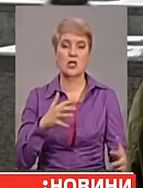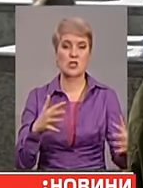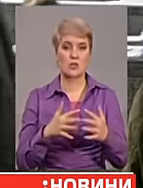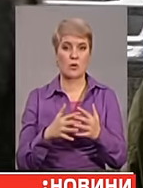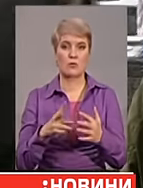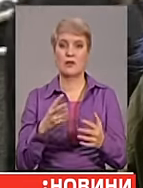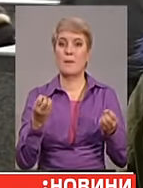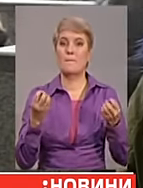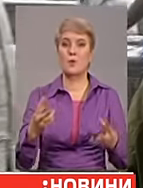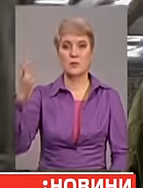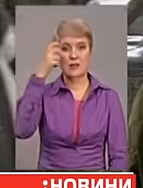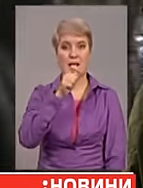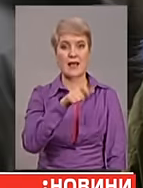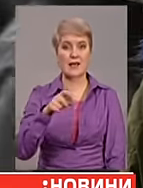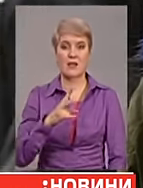не стримують сліз.